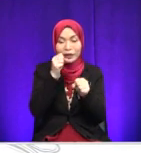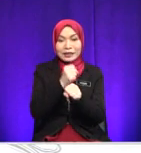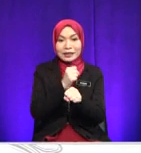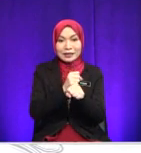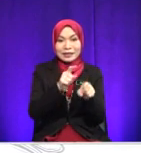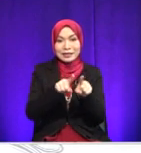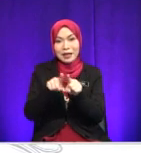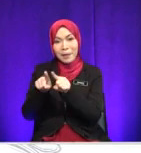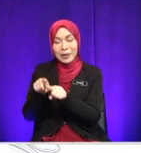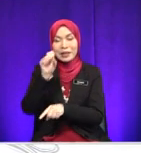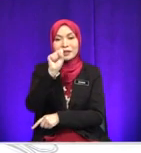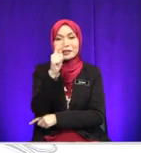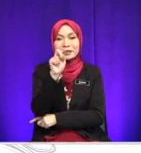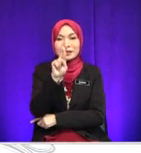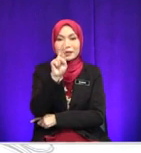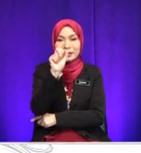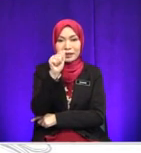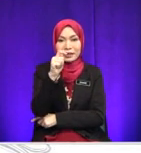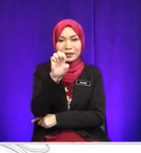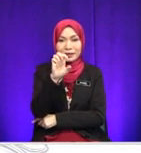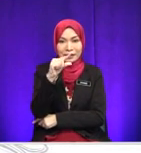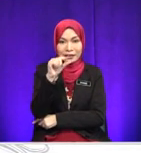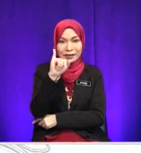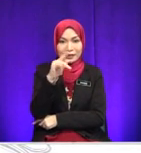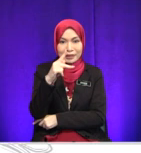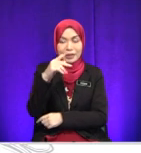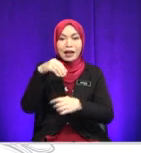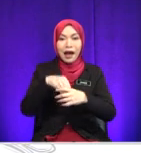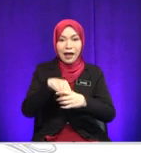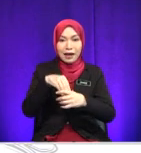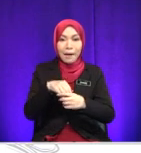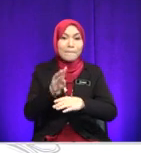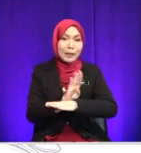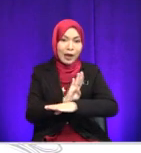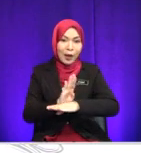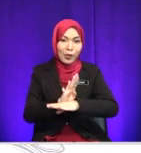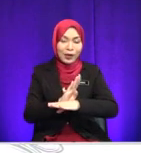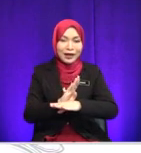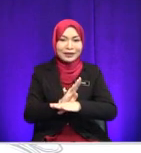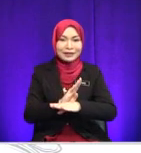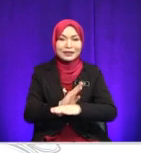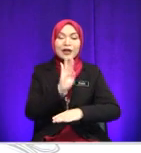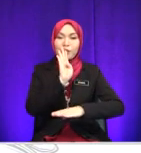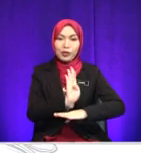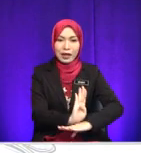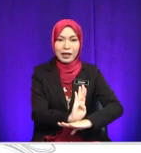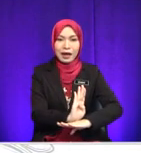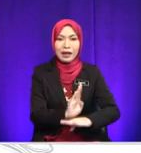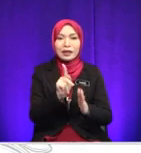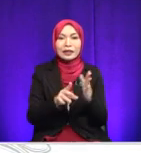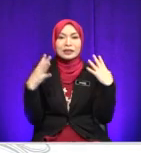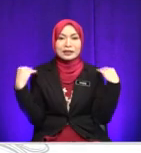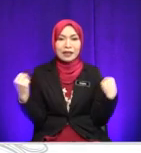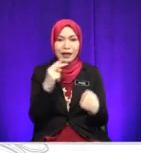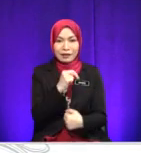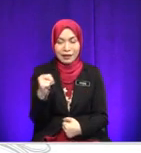perdagangan dan pelaburan, pendidikan, kebudayaan, pelancongan, bantuan kerjasama teknikal dan kerjasama kesihatan. Lawatan